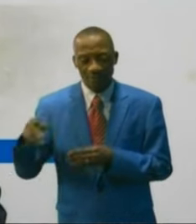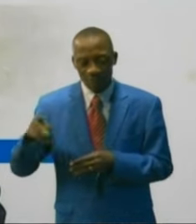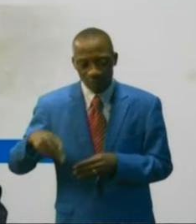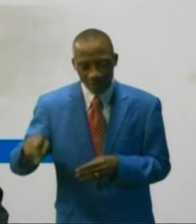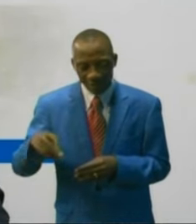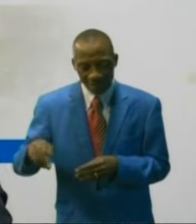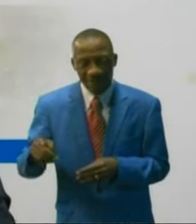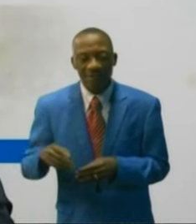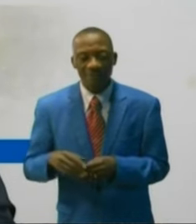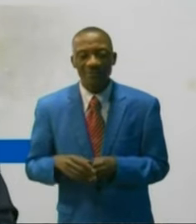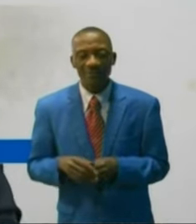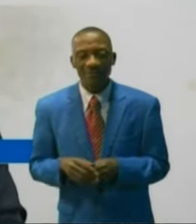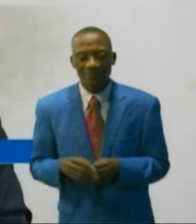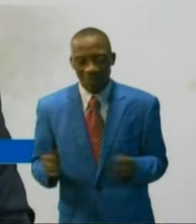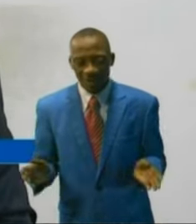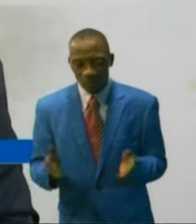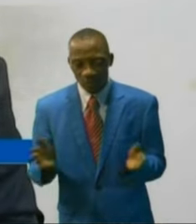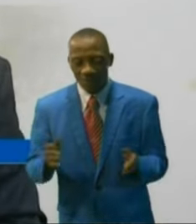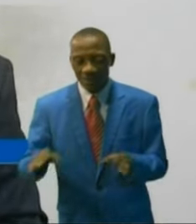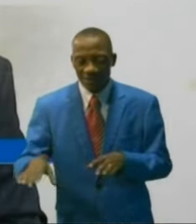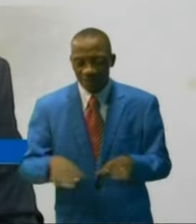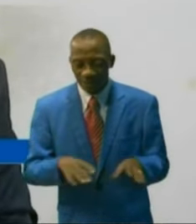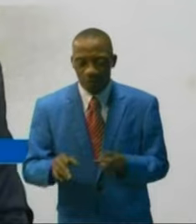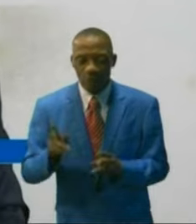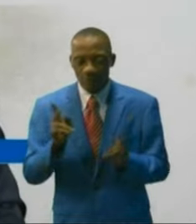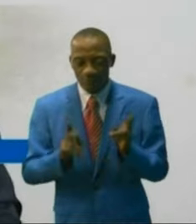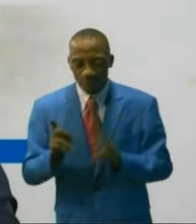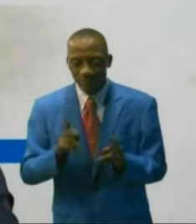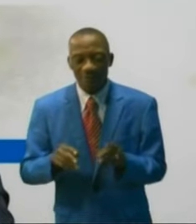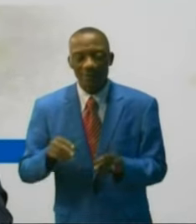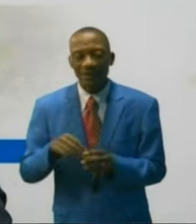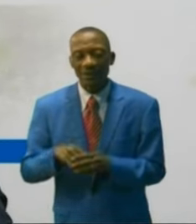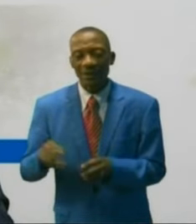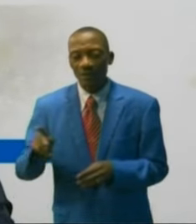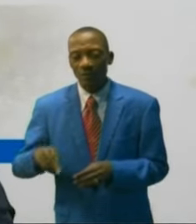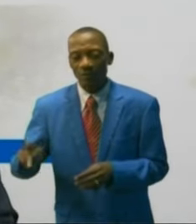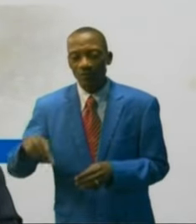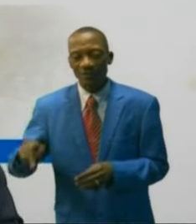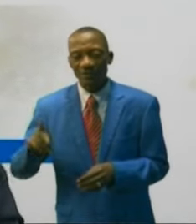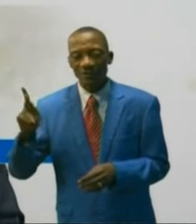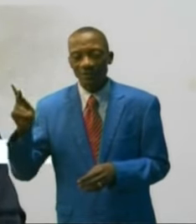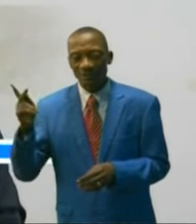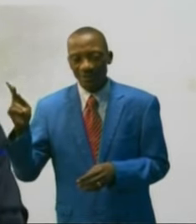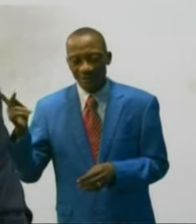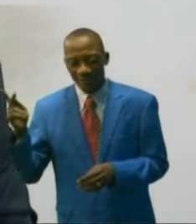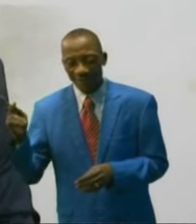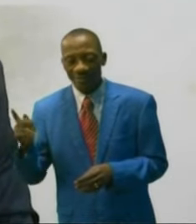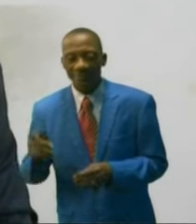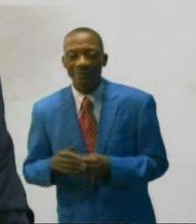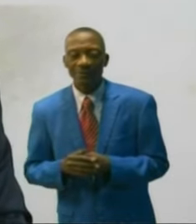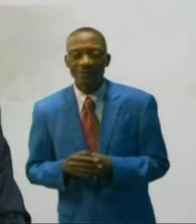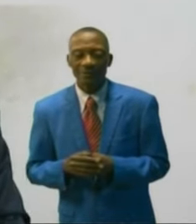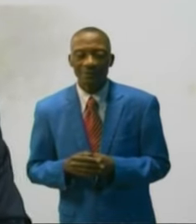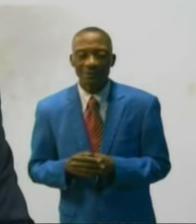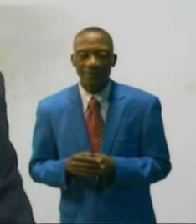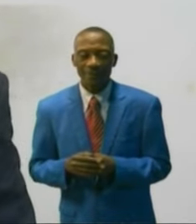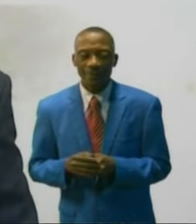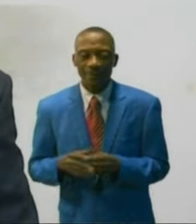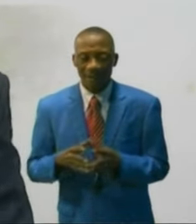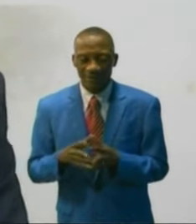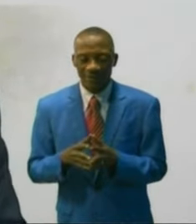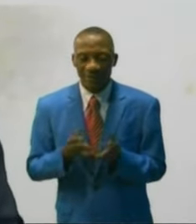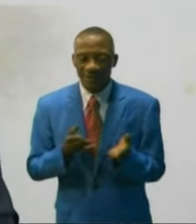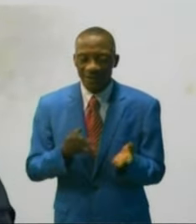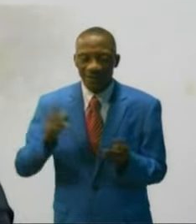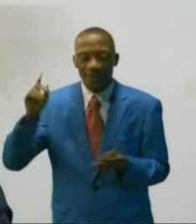publique recherchée par les Kasaï seraient de qualité si les membres de la nouvelle équipe gouvernementale mutualisent leurs